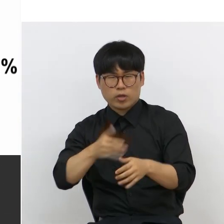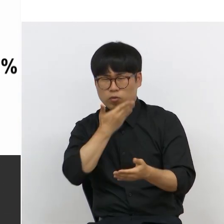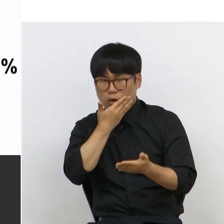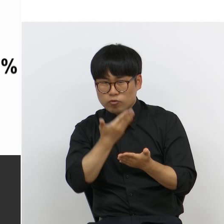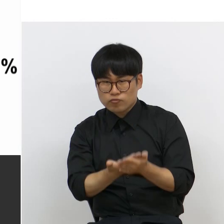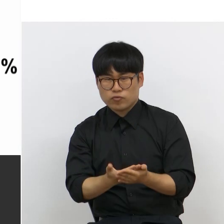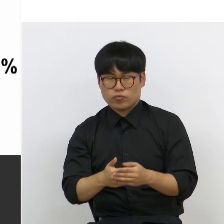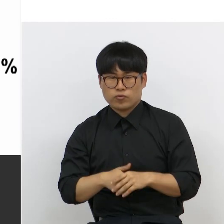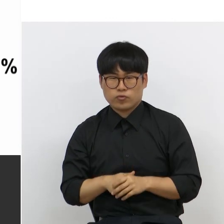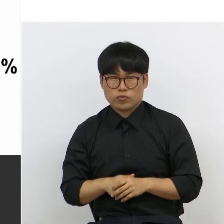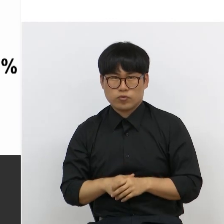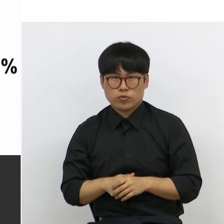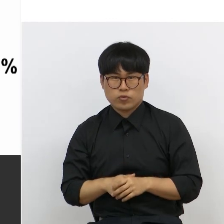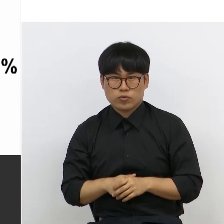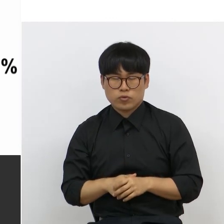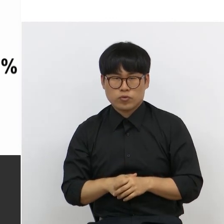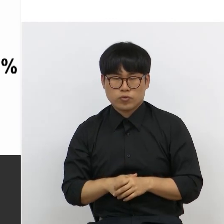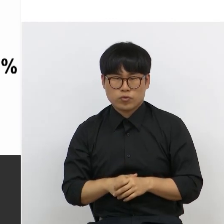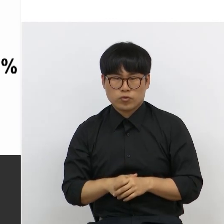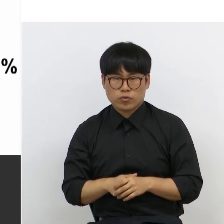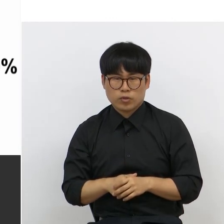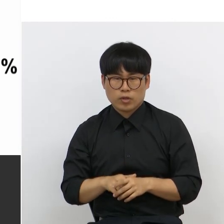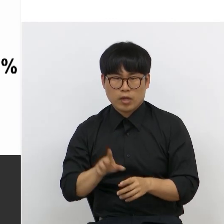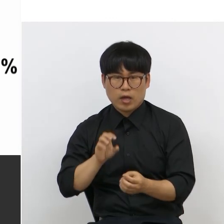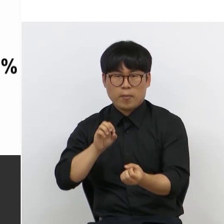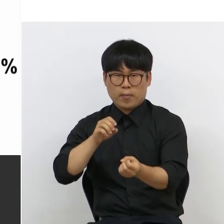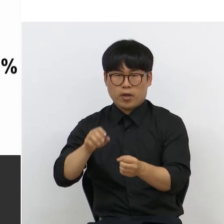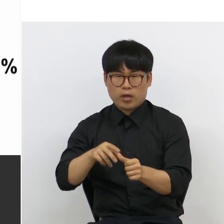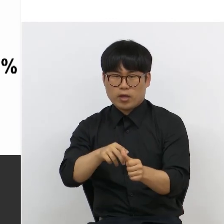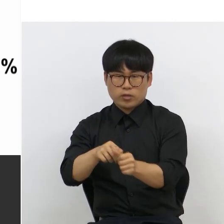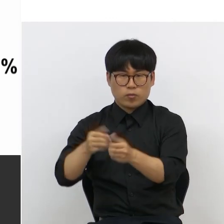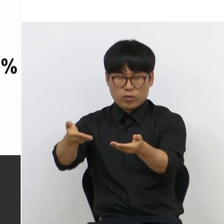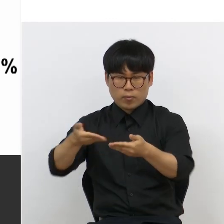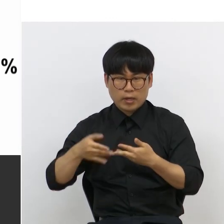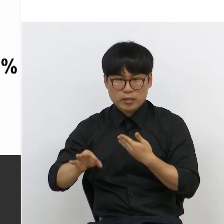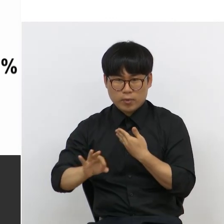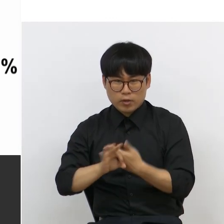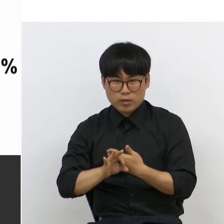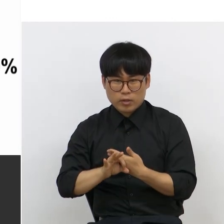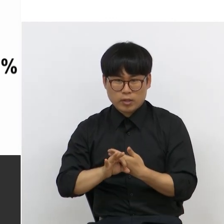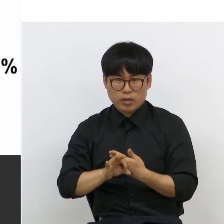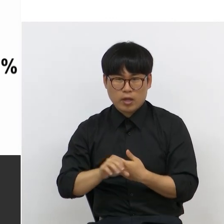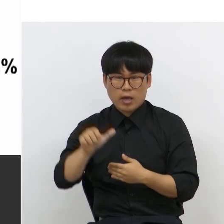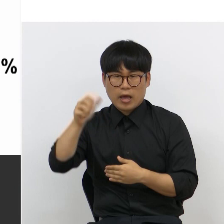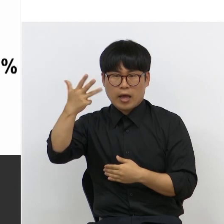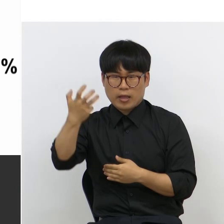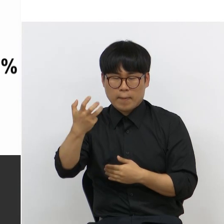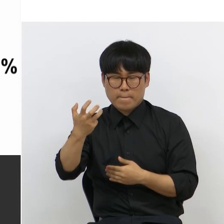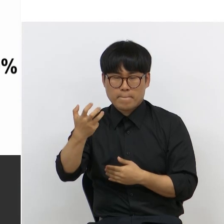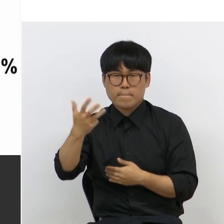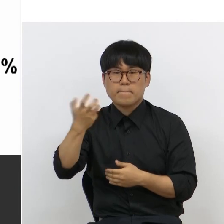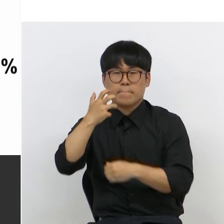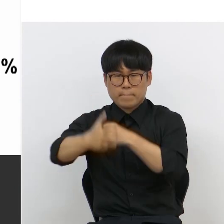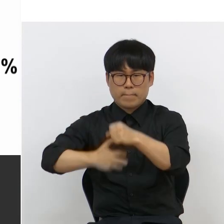사실 전극을 통한 내부 기기는 한 번 수술해 주면 소아의 경우에는 80년을 써야 되지만 외부 기기는 계속 업그레이드가